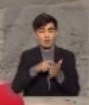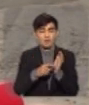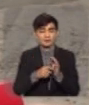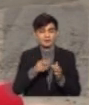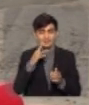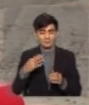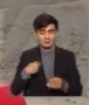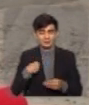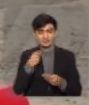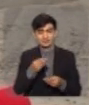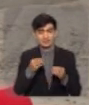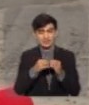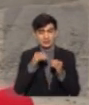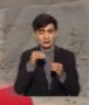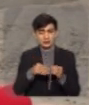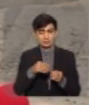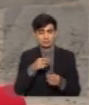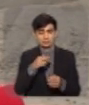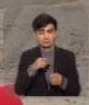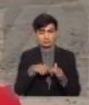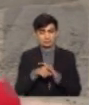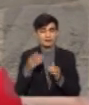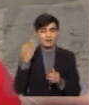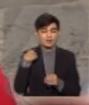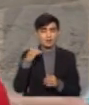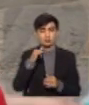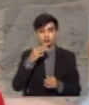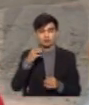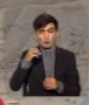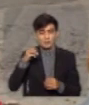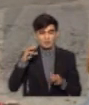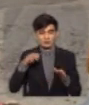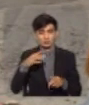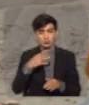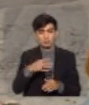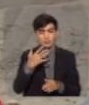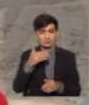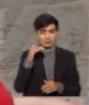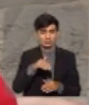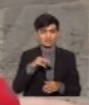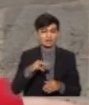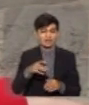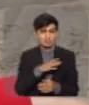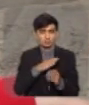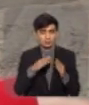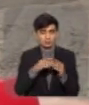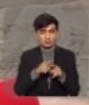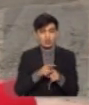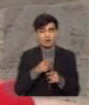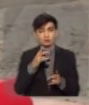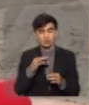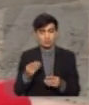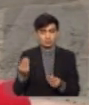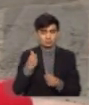пәтерімізді 10 мың теңгеге ғана бағалады. Себебі ол кезде Үштөбеде үйлер 45 мың теңгенің төңірегінде болатын. Бірақ өтемақы